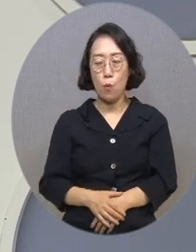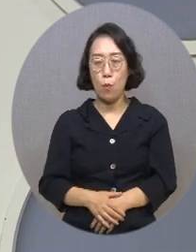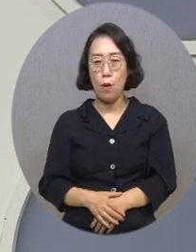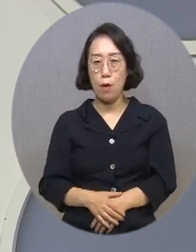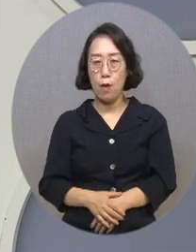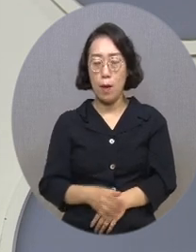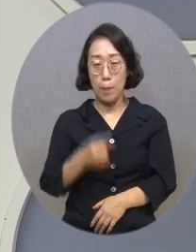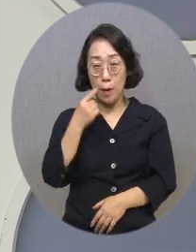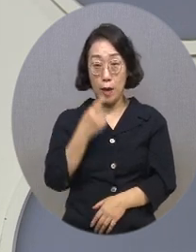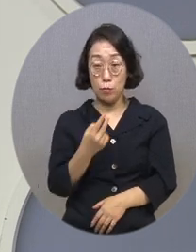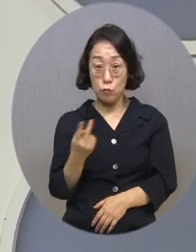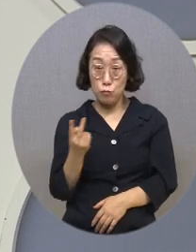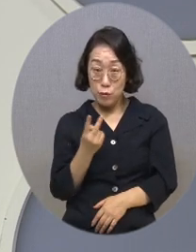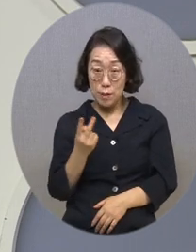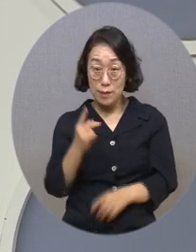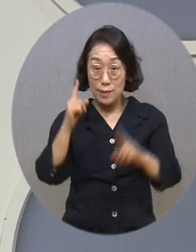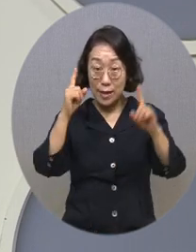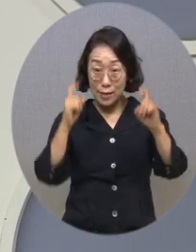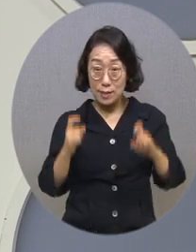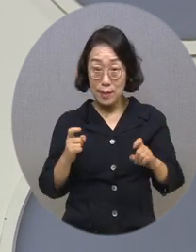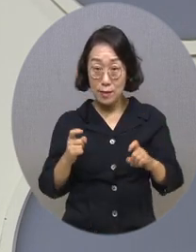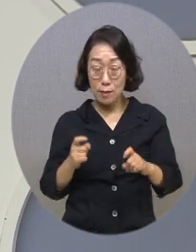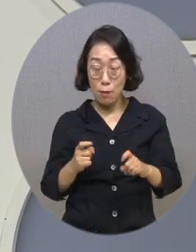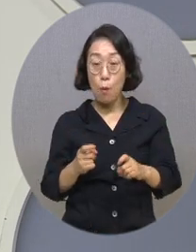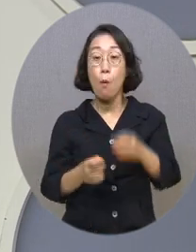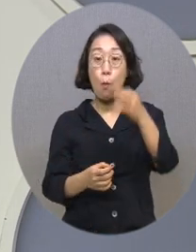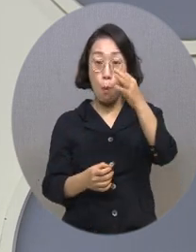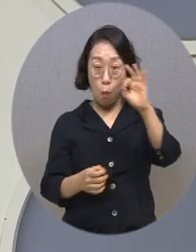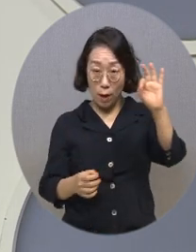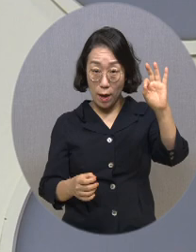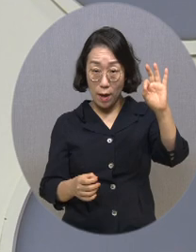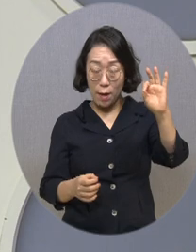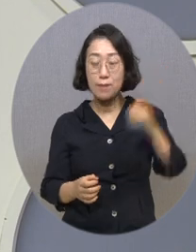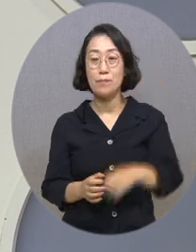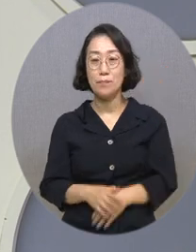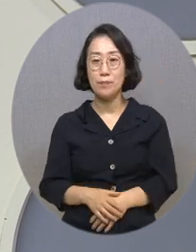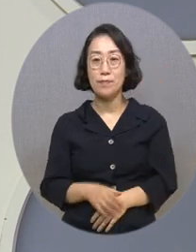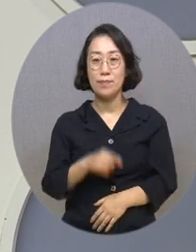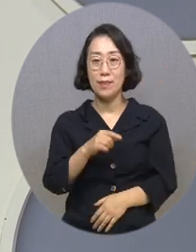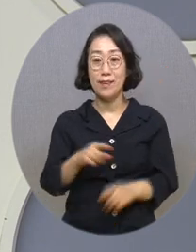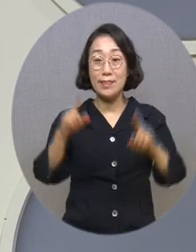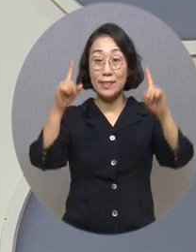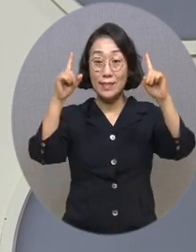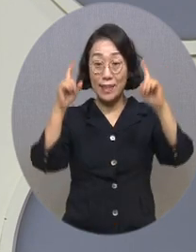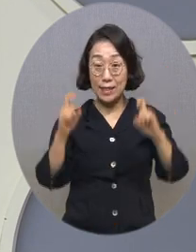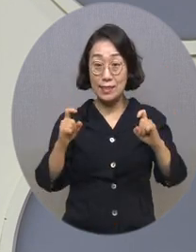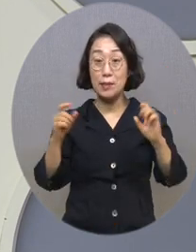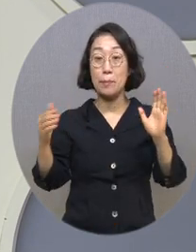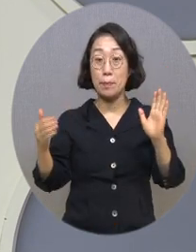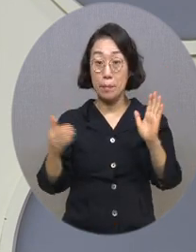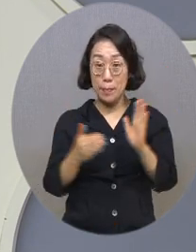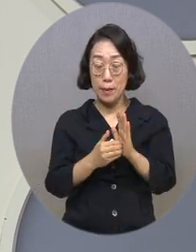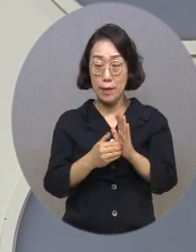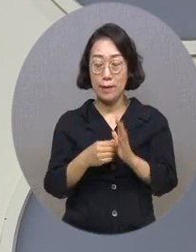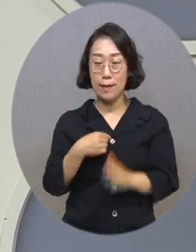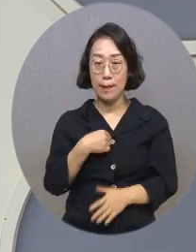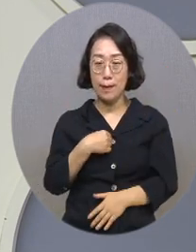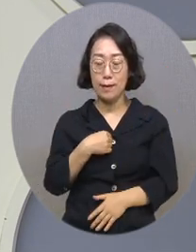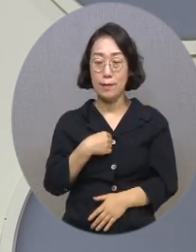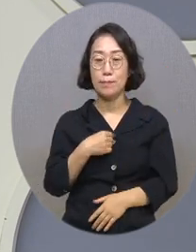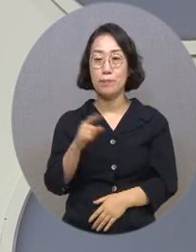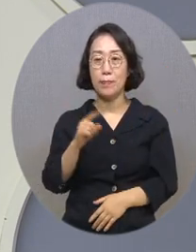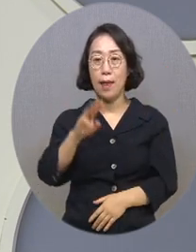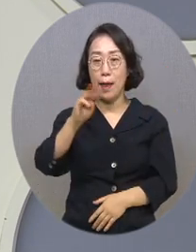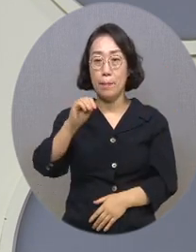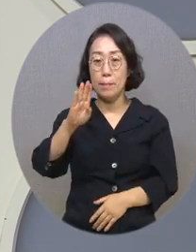저하고 사진 좀 한번 찍을까요? 그랬더니 K응낙을 해주더라고. 근데 그 사진을 찍은 걸 제가 욕심이 생겨갖고 그때